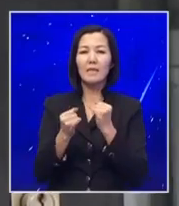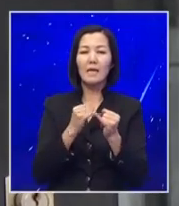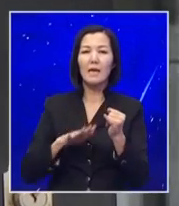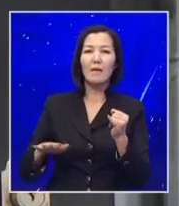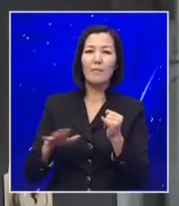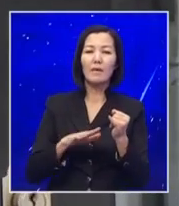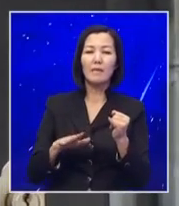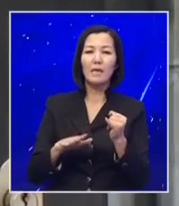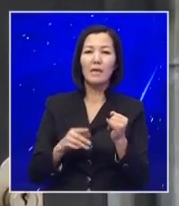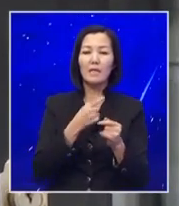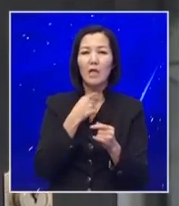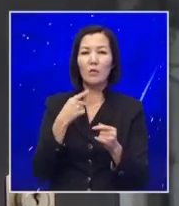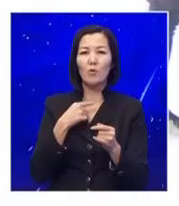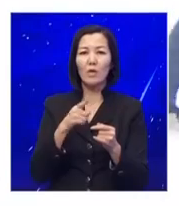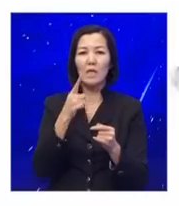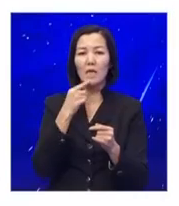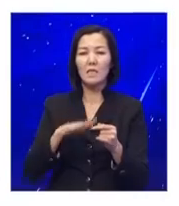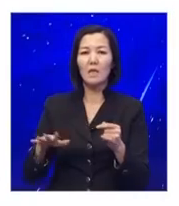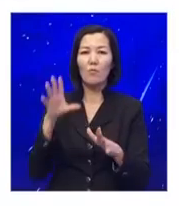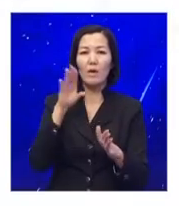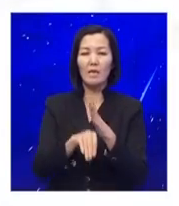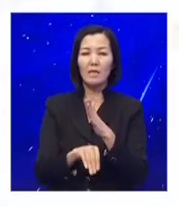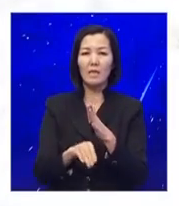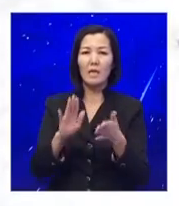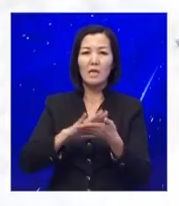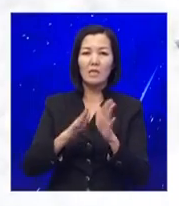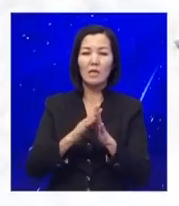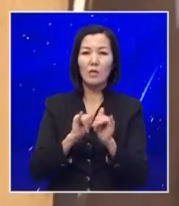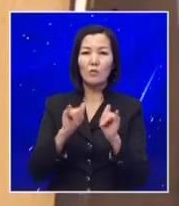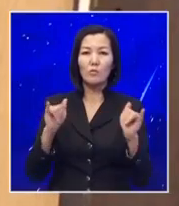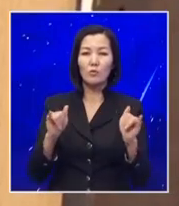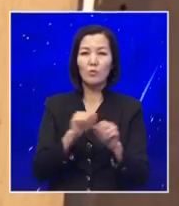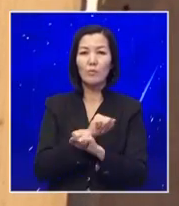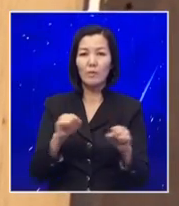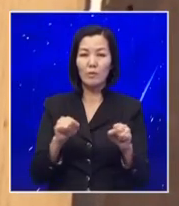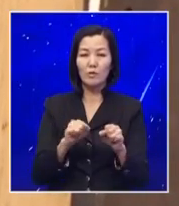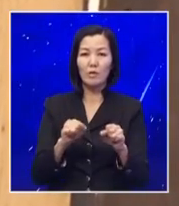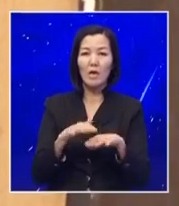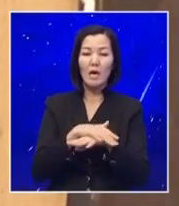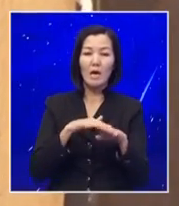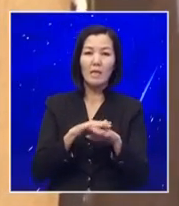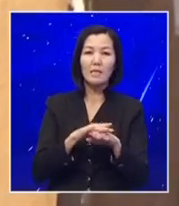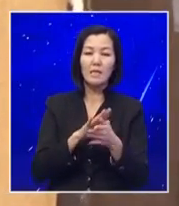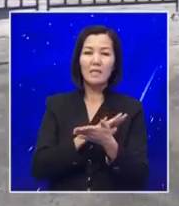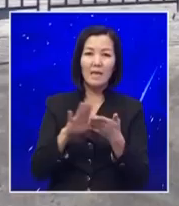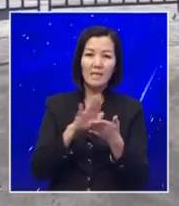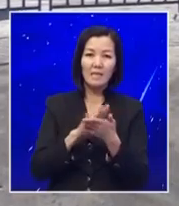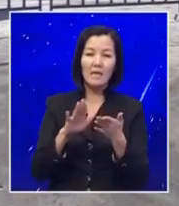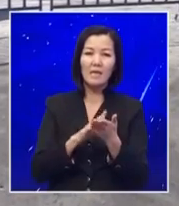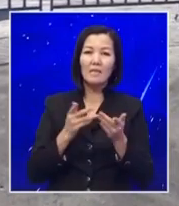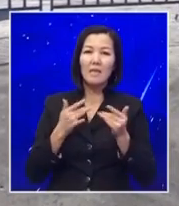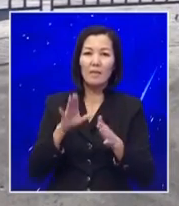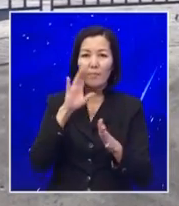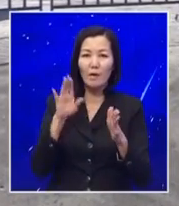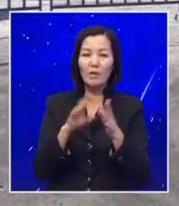облыс орталығы, яғни Талдықорған, қызыл аумаққа енген. Эпид ахуал ушығып кетпес үшін мамандар халықты санитарлық талаптарды қатаң сақтауға